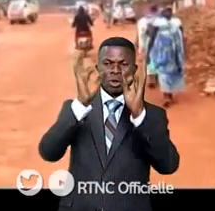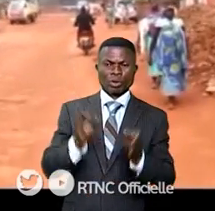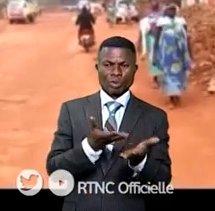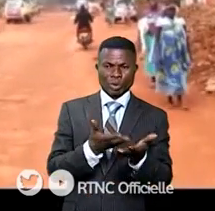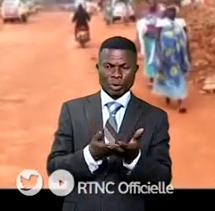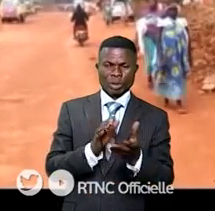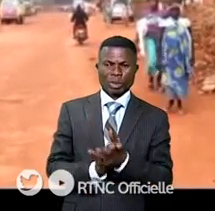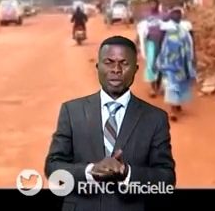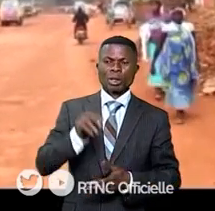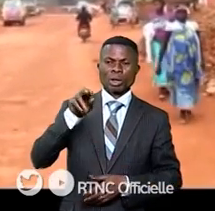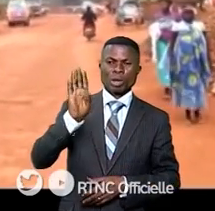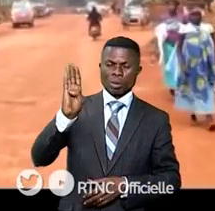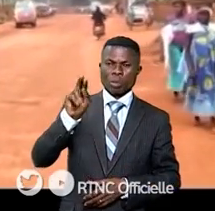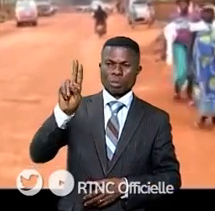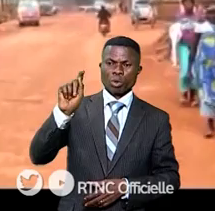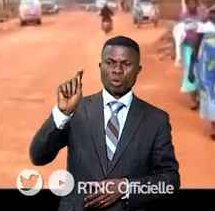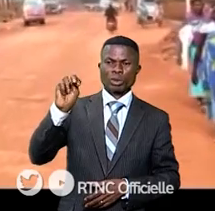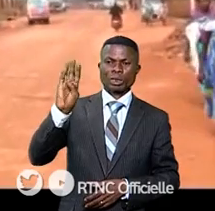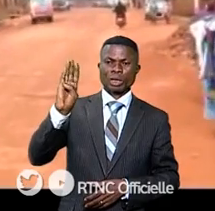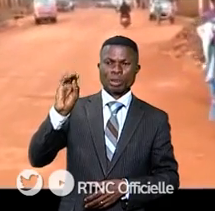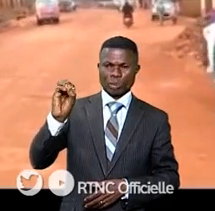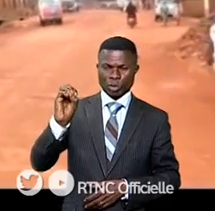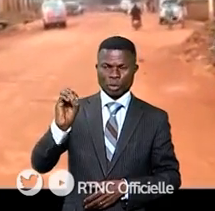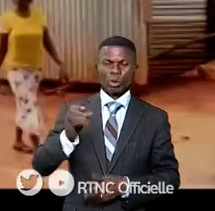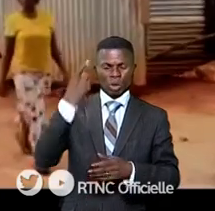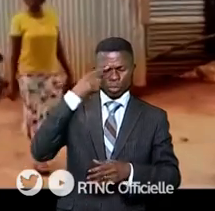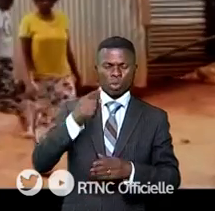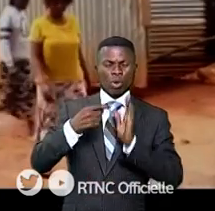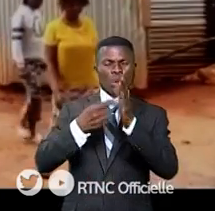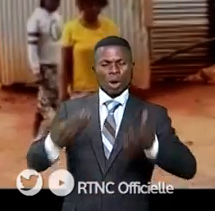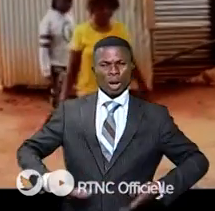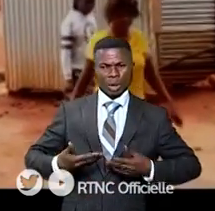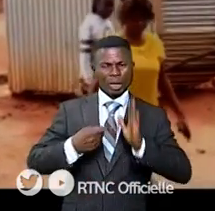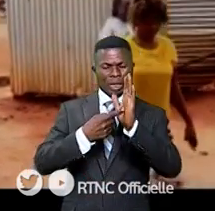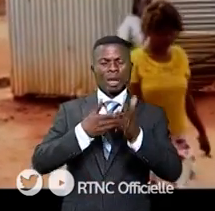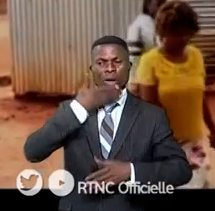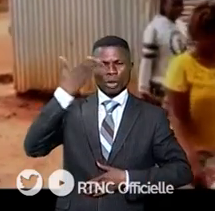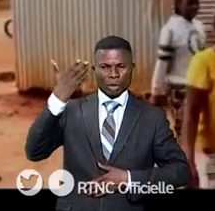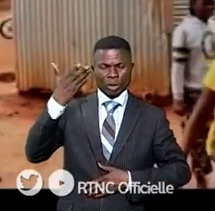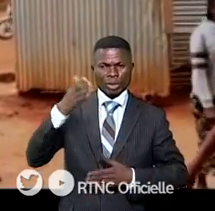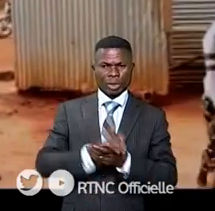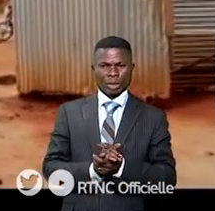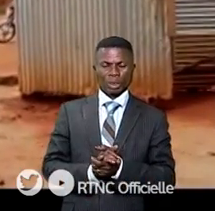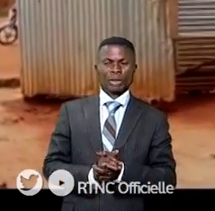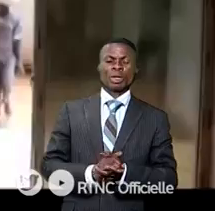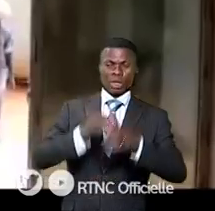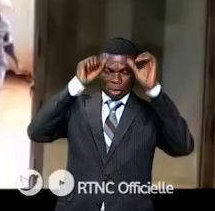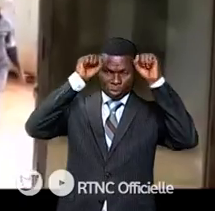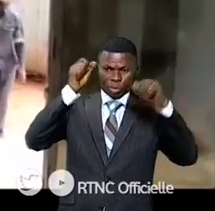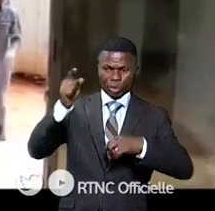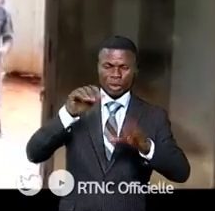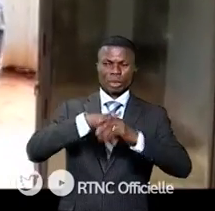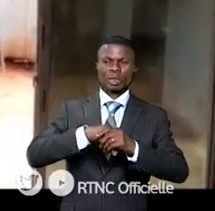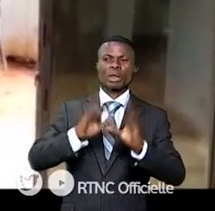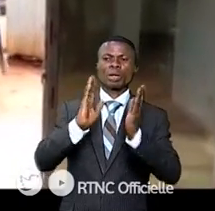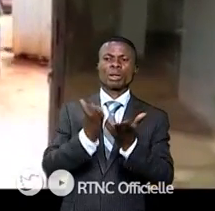a vivement remercié Madame Filia Kipasa pour cet acte de générosité qui reflète l'esprit du feu venant Kipasa Vangisi Vavi dans son